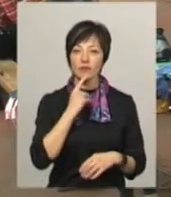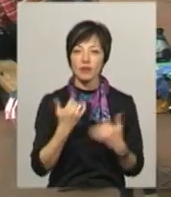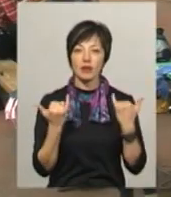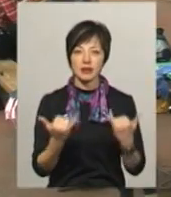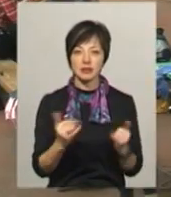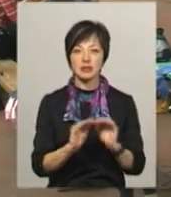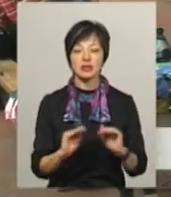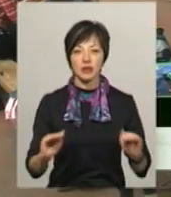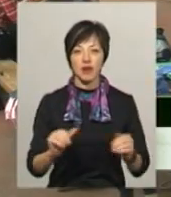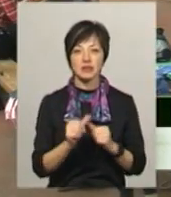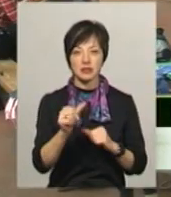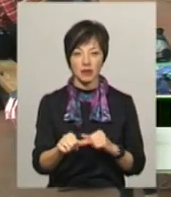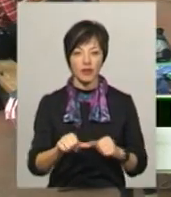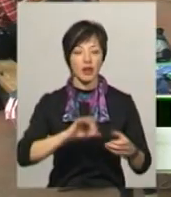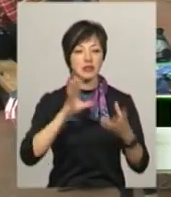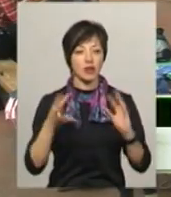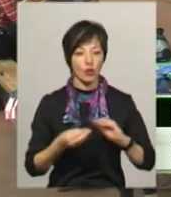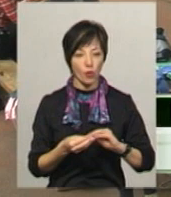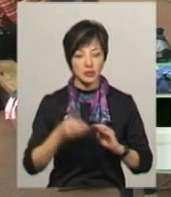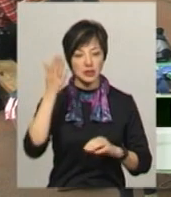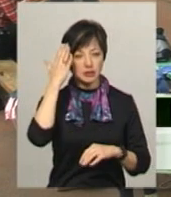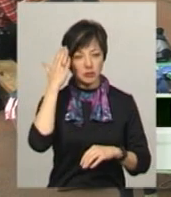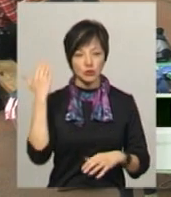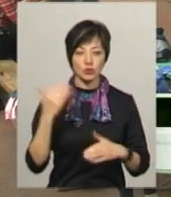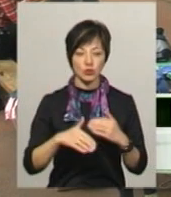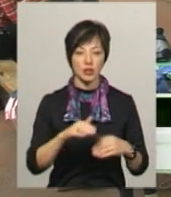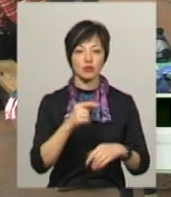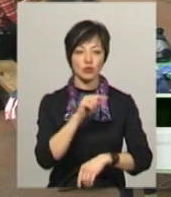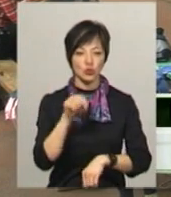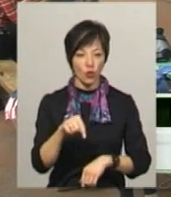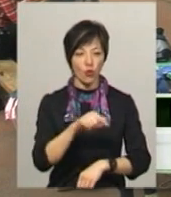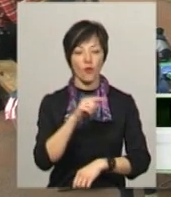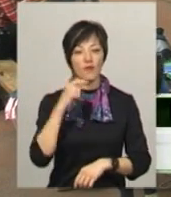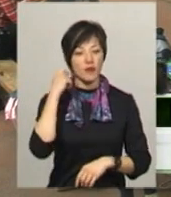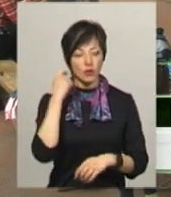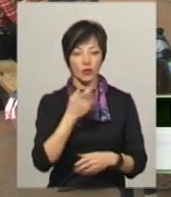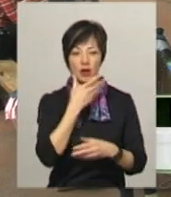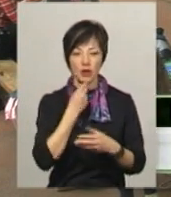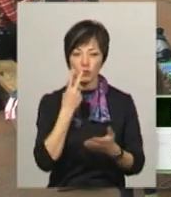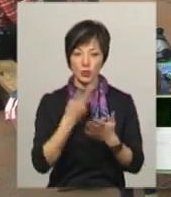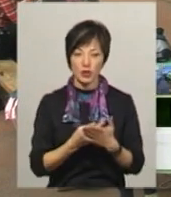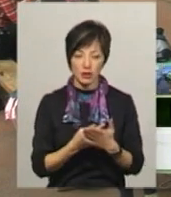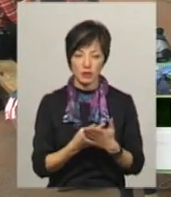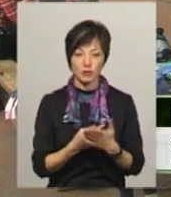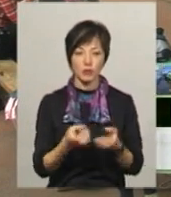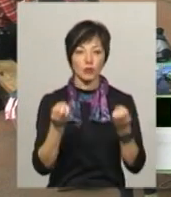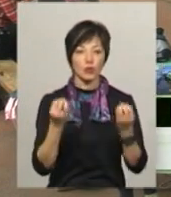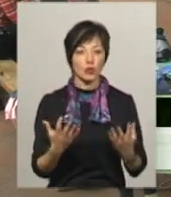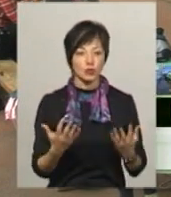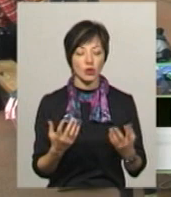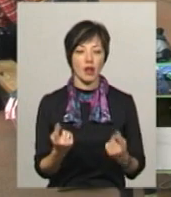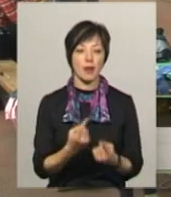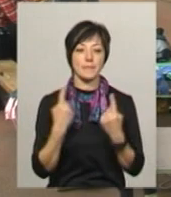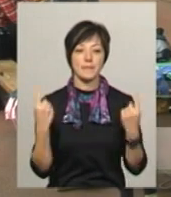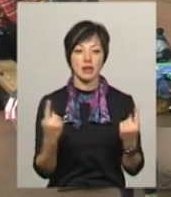діток виділяти, але загалом здібності вже з цього віку достатньо гарно проглядаються. Просто навіть